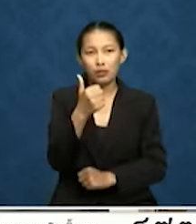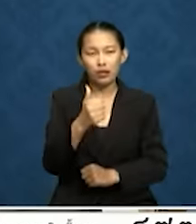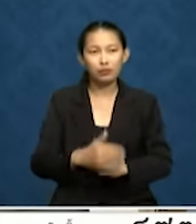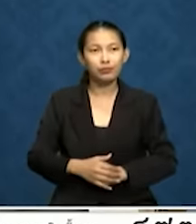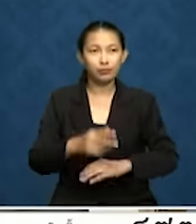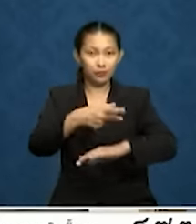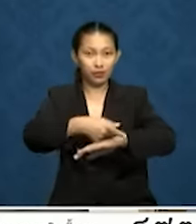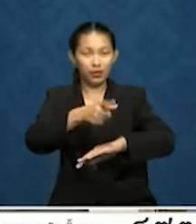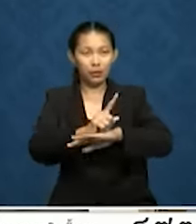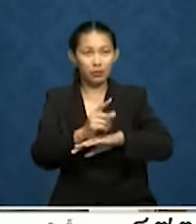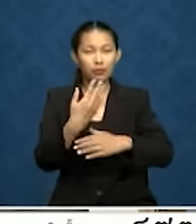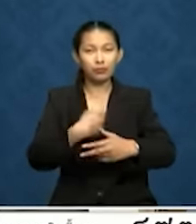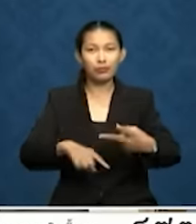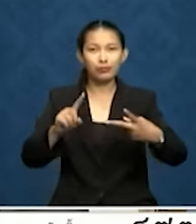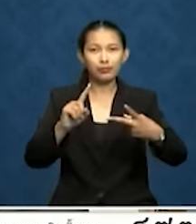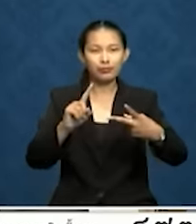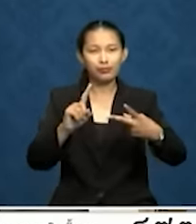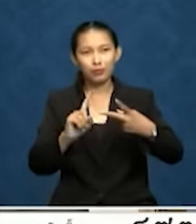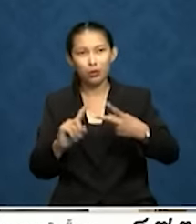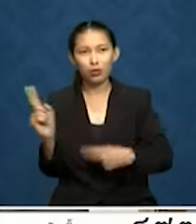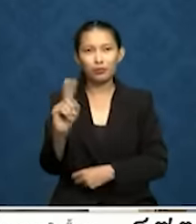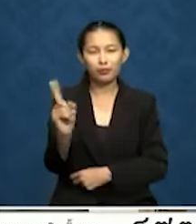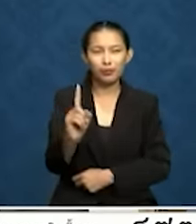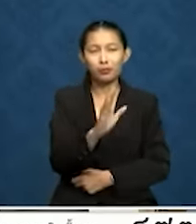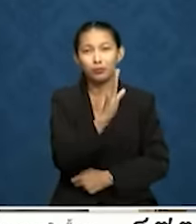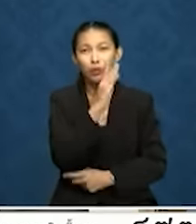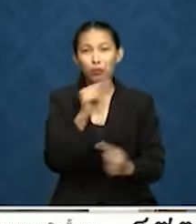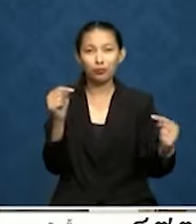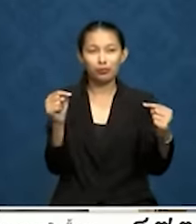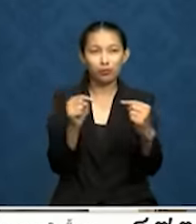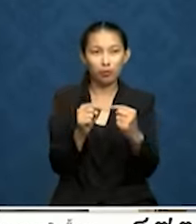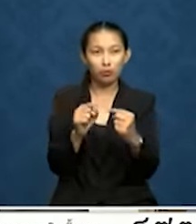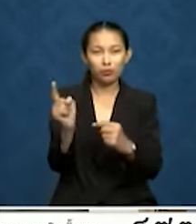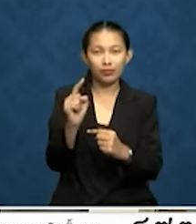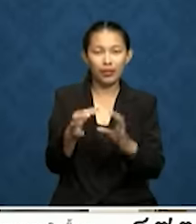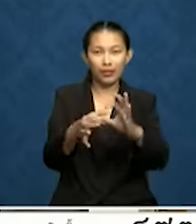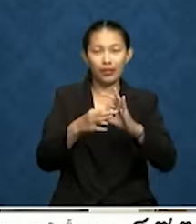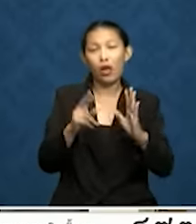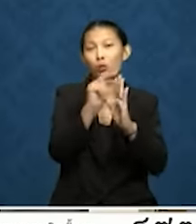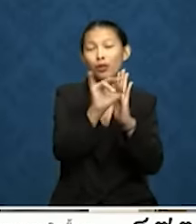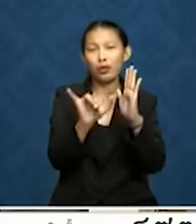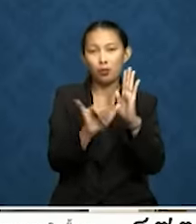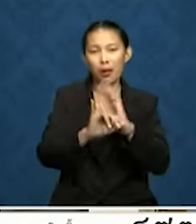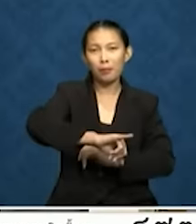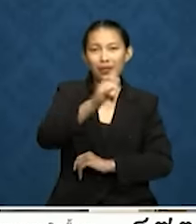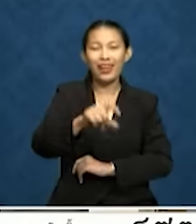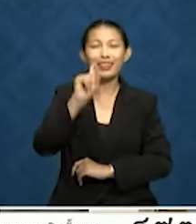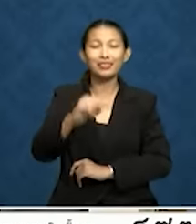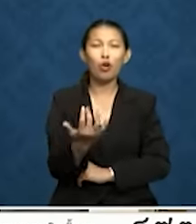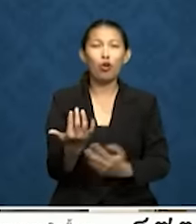านครับ อันที่สองก็คือเรื่องถ้าเป็นเรื่องของนโยบายก็ต้องรอไว้ต